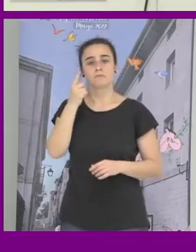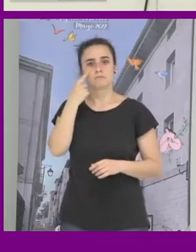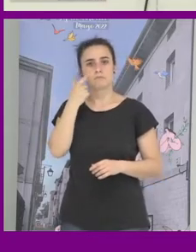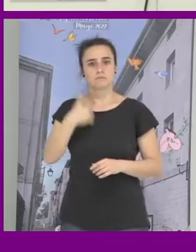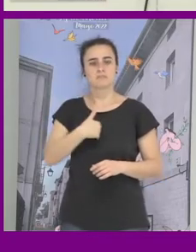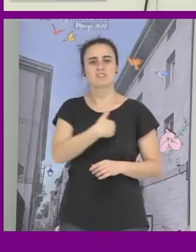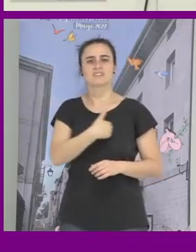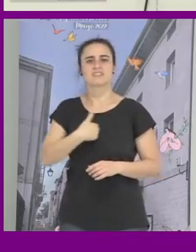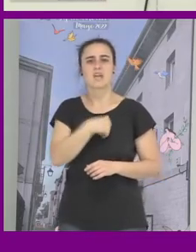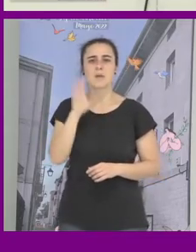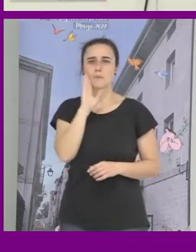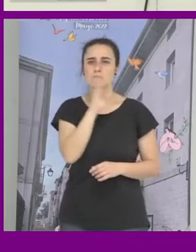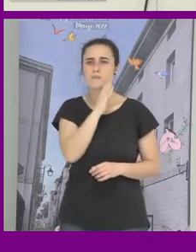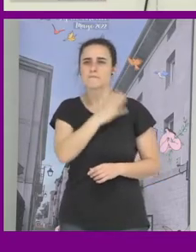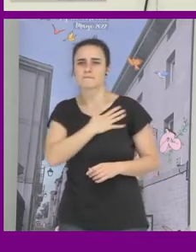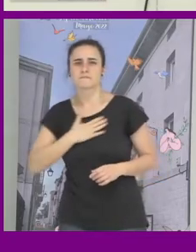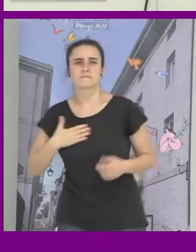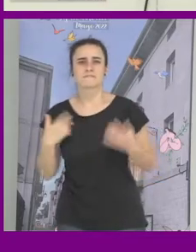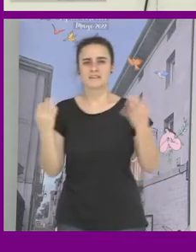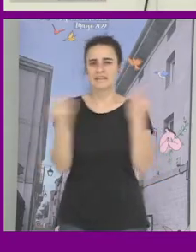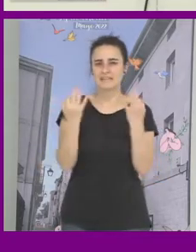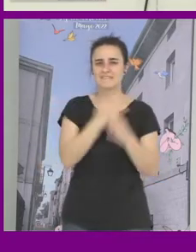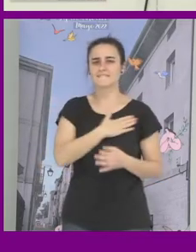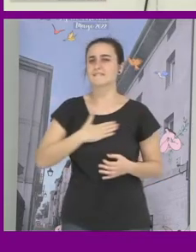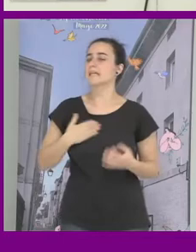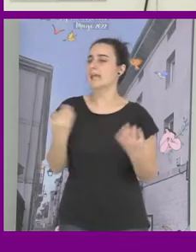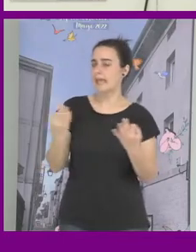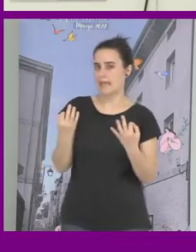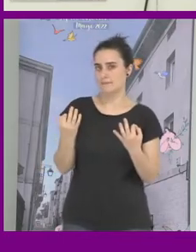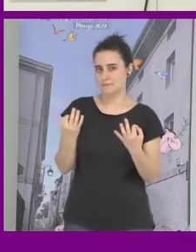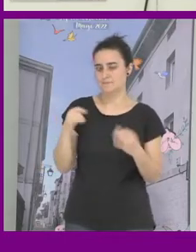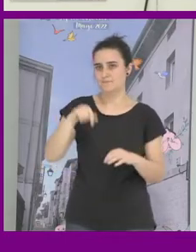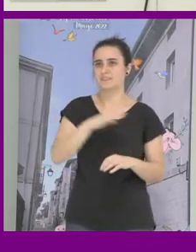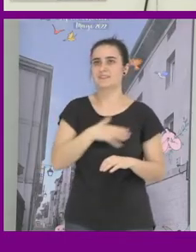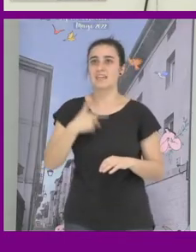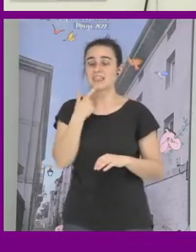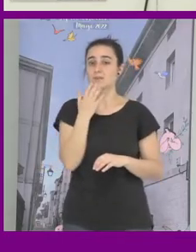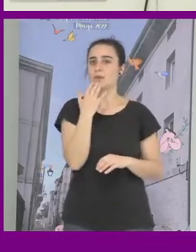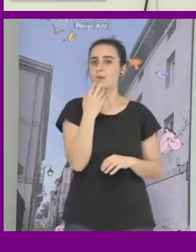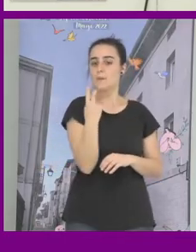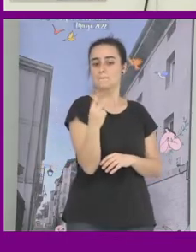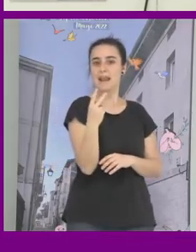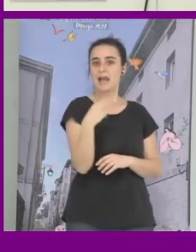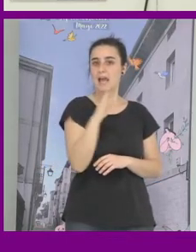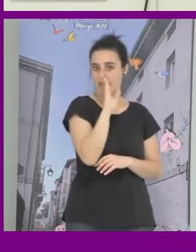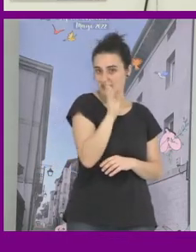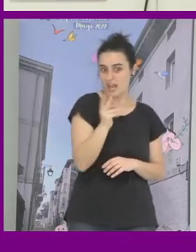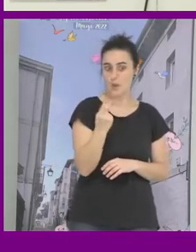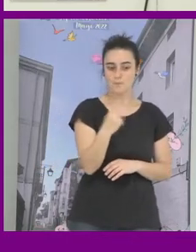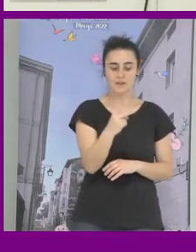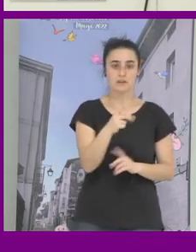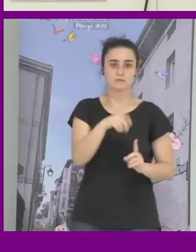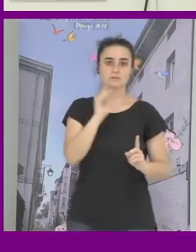amatasunaren desioa, zertan datzan, zehazki zer desiatzen dugun, ez? Hau da, bikote hetero batean, printzipioz,